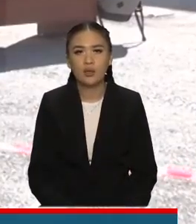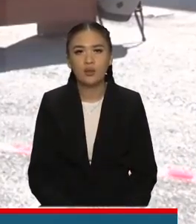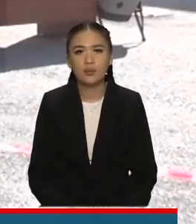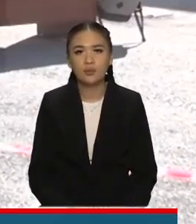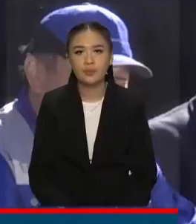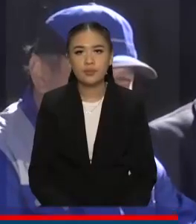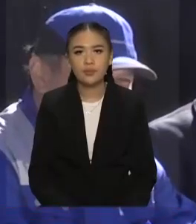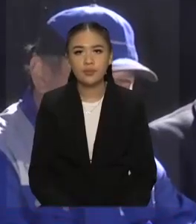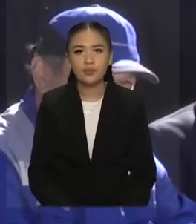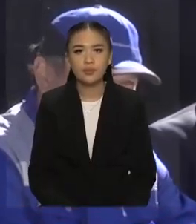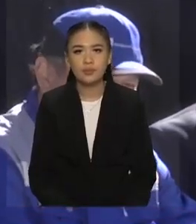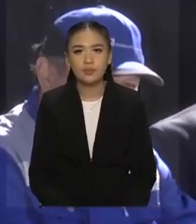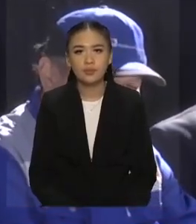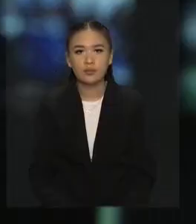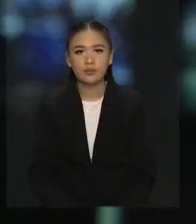Қарағанды.